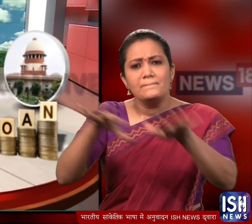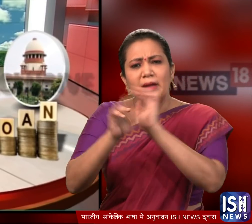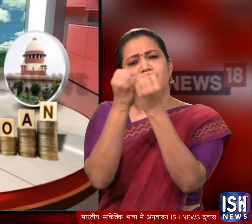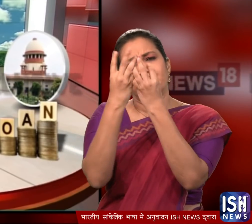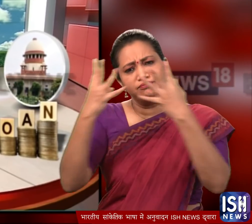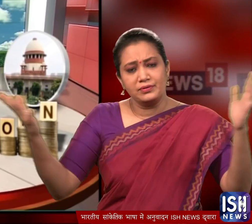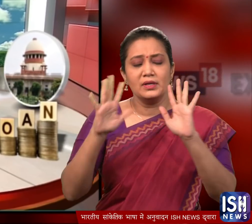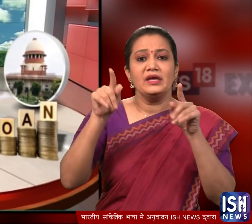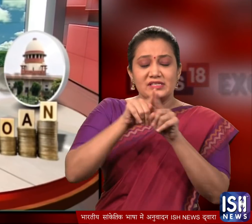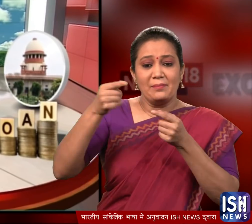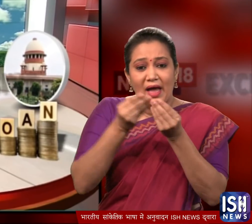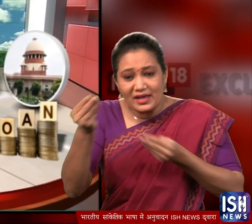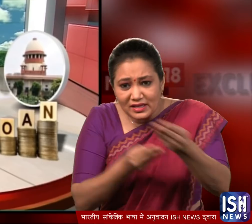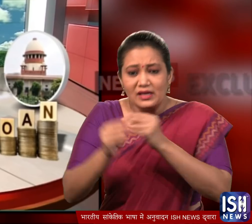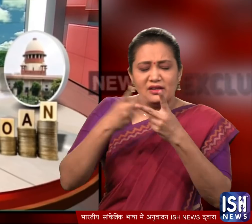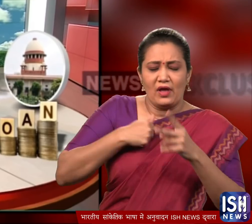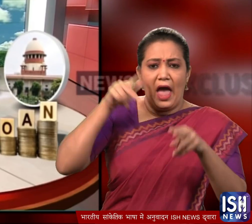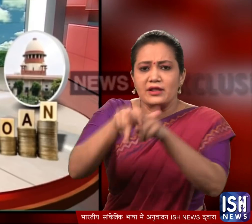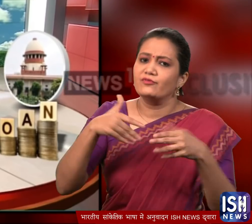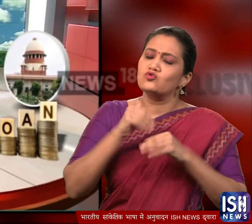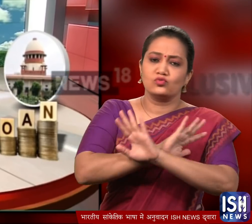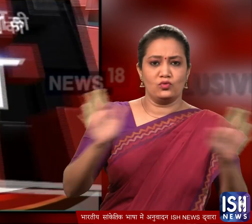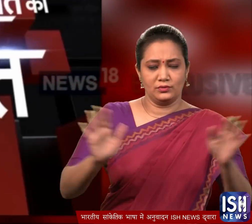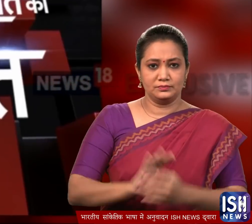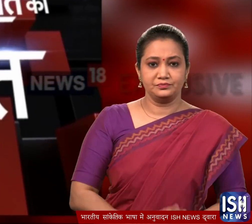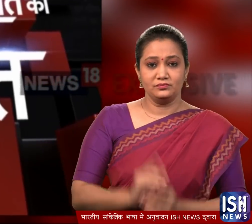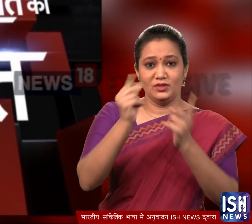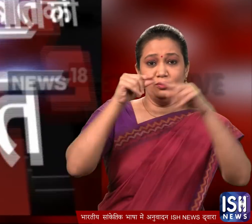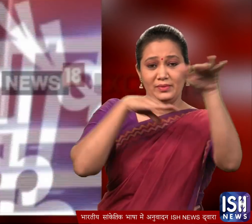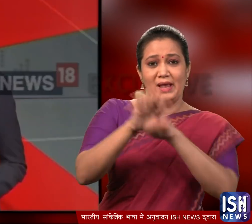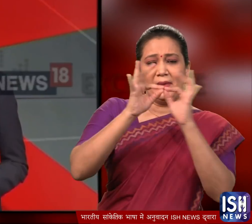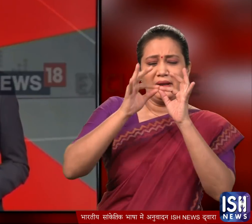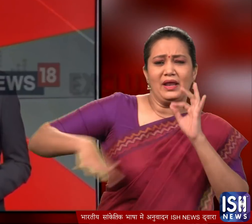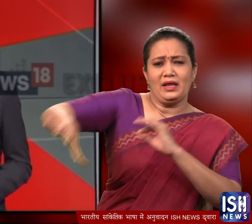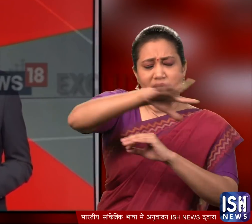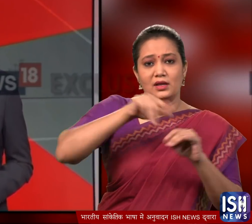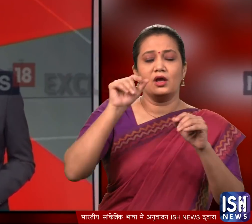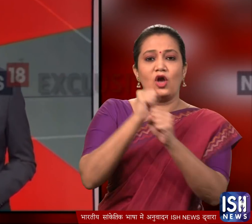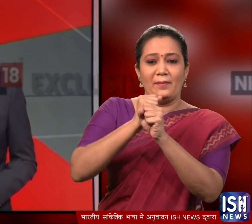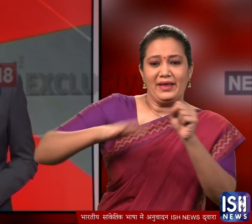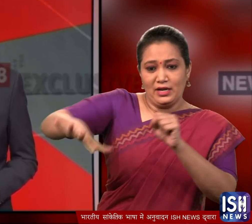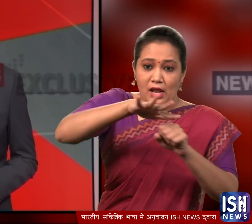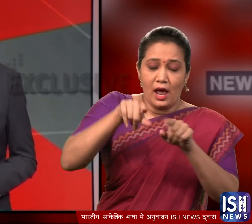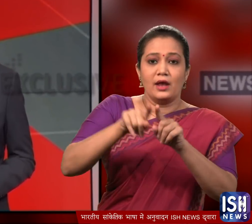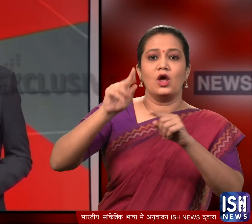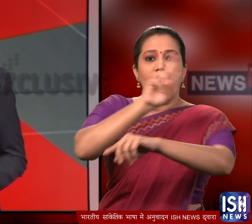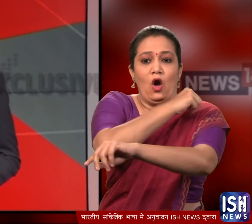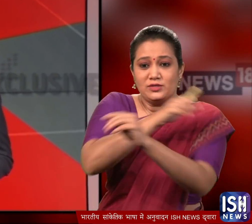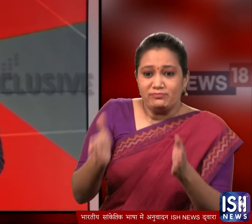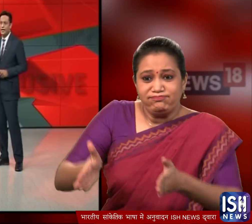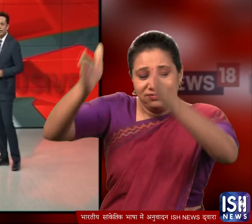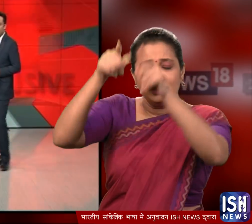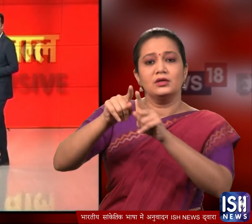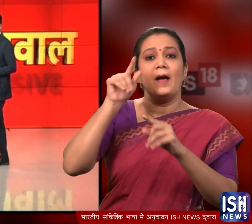कई योजनाओं पर काम कर रही है, इसलिए आर्थिक नीतियों में दखल देना सही नहीं होगा। उत्तर प्रदेश के बरेली में सरकारी जमीन पर बने एक अस्पताल